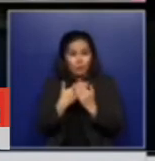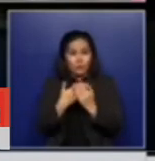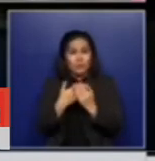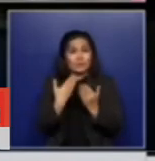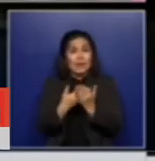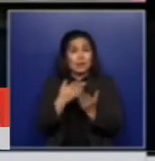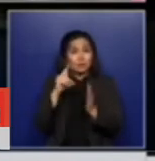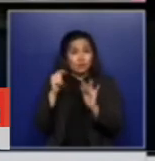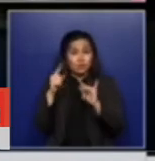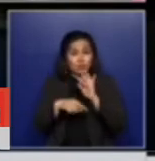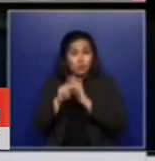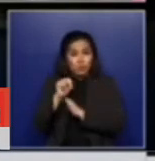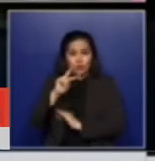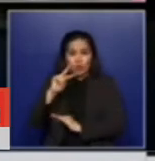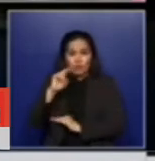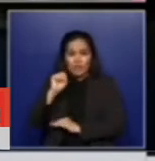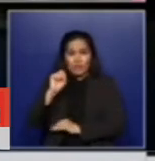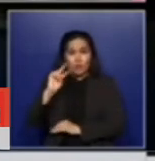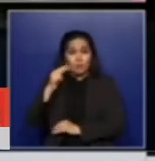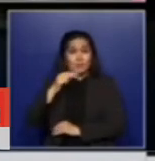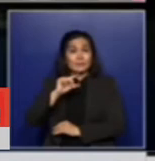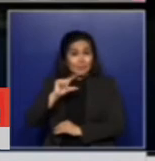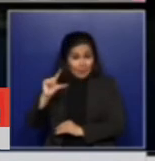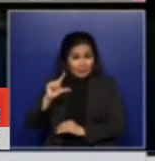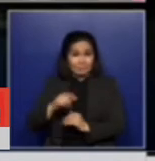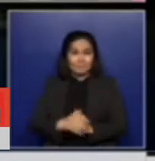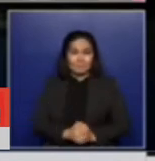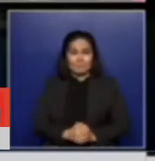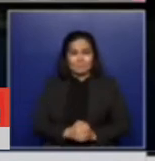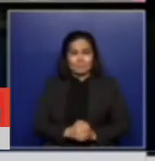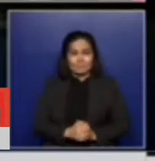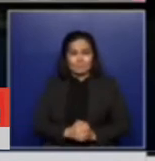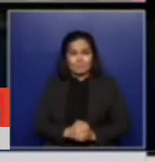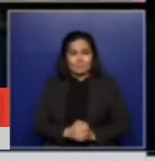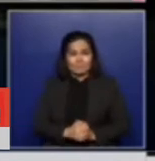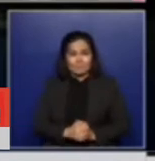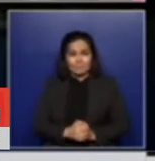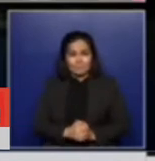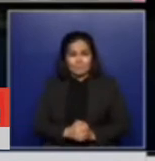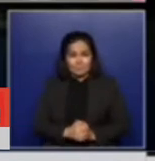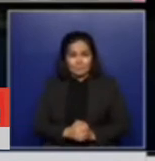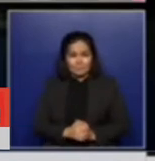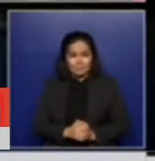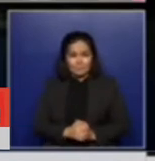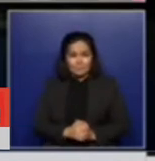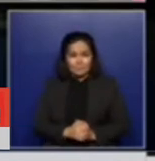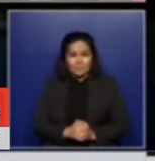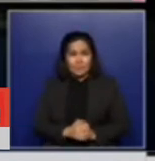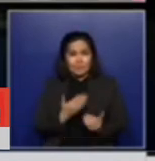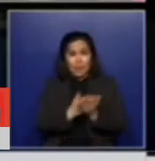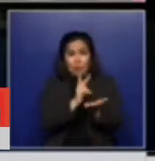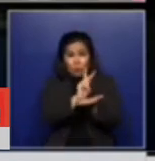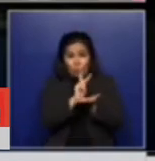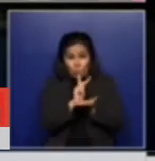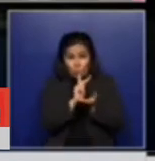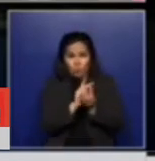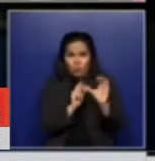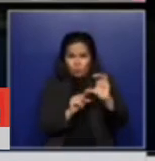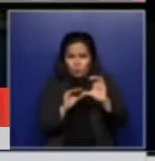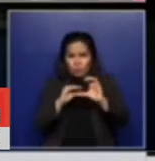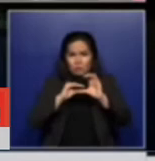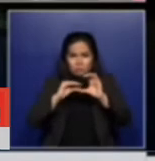220,000 ล้านบาทเศษเฉลี่ยครับท่านชำระเงินต้นเงินกู้ไปเนี่ยประมาณปี